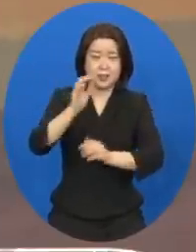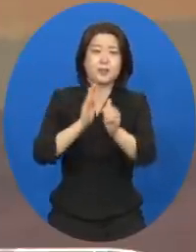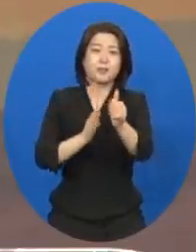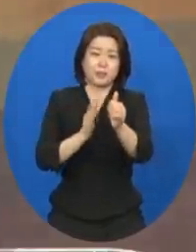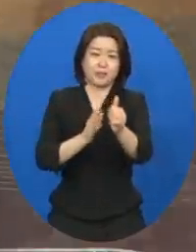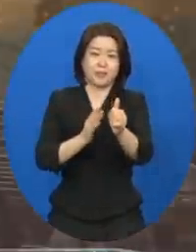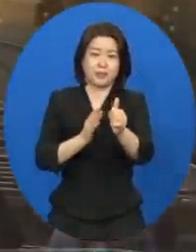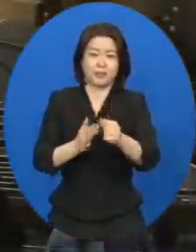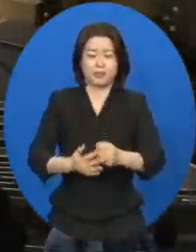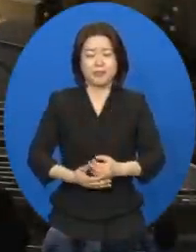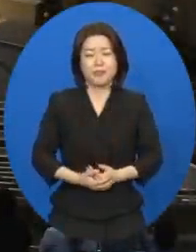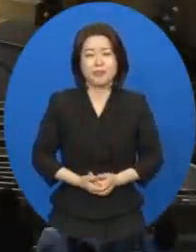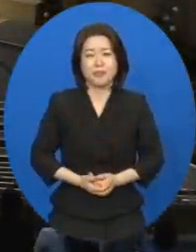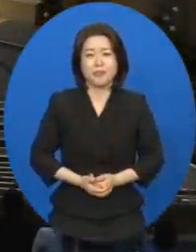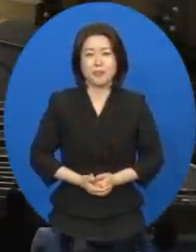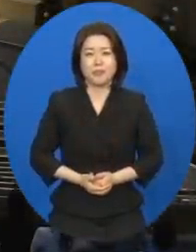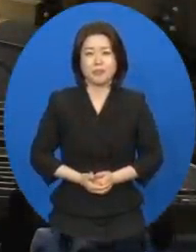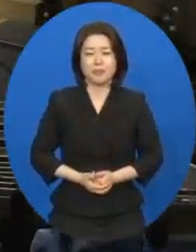가져보겠습니다.